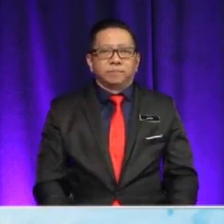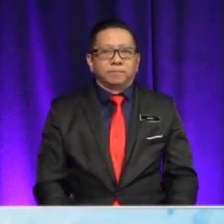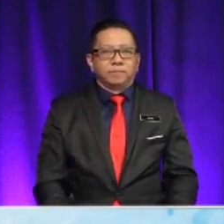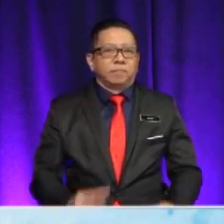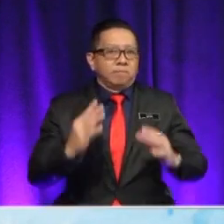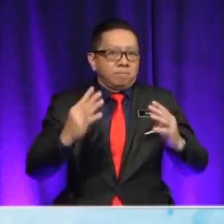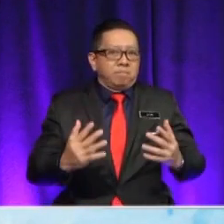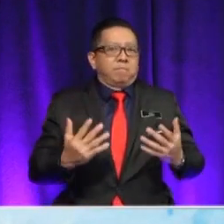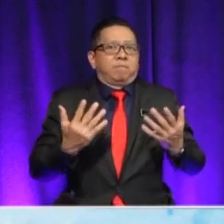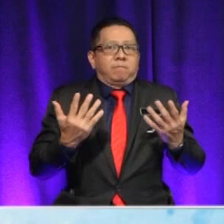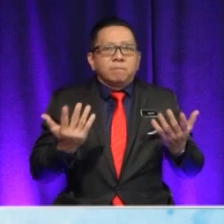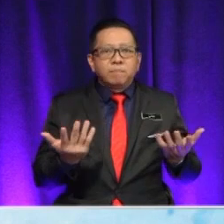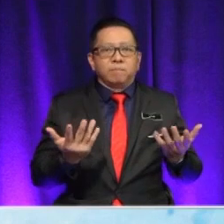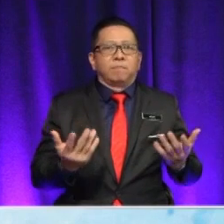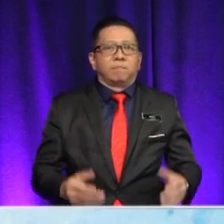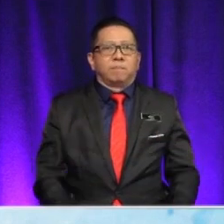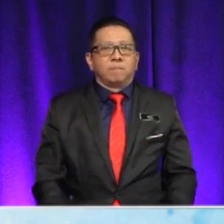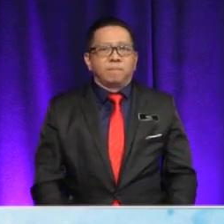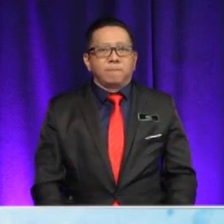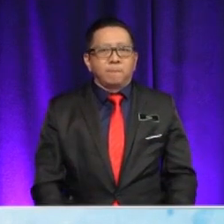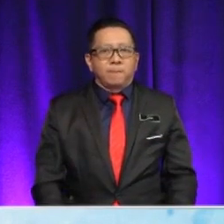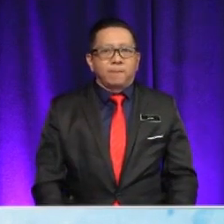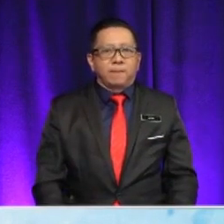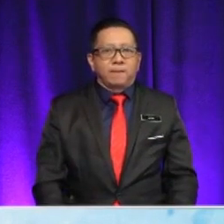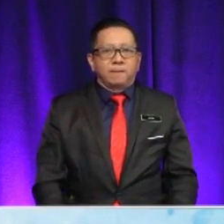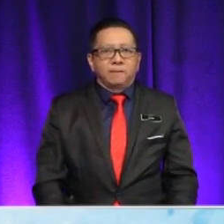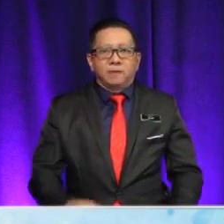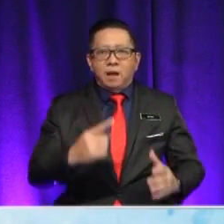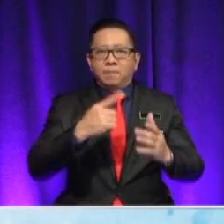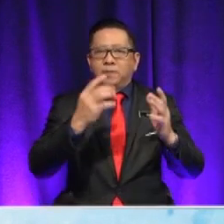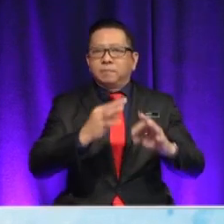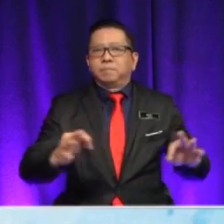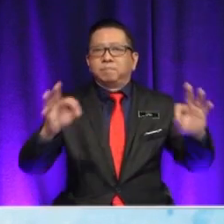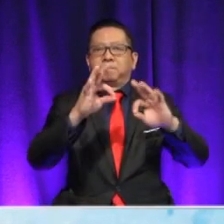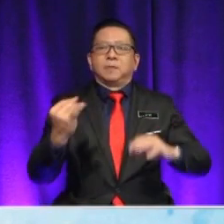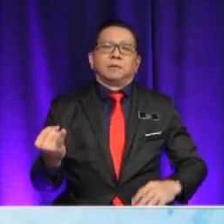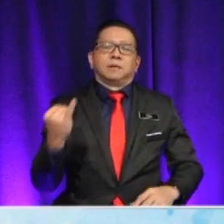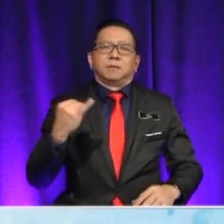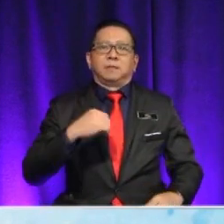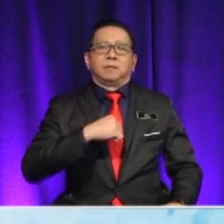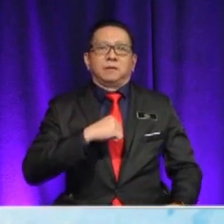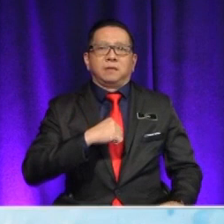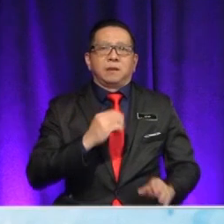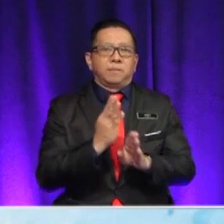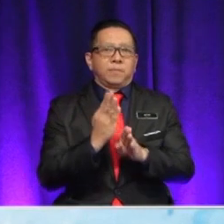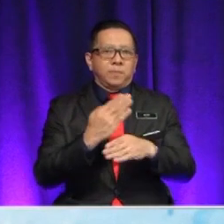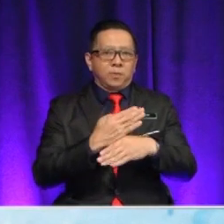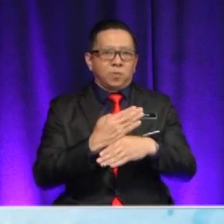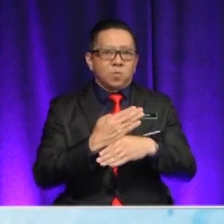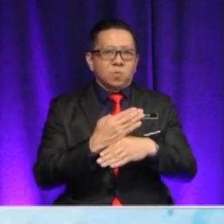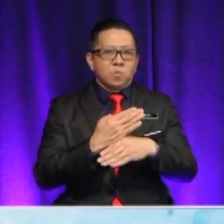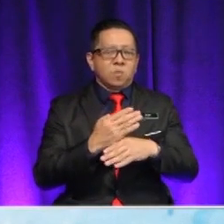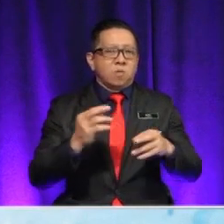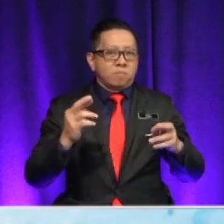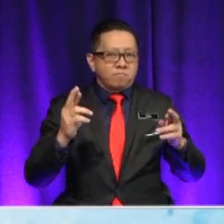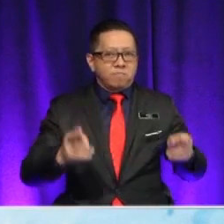bagaimana sebenarnya. Okey, siapa boleh terangkan kepada cikgu? Apa kepentingan jati diri ni dalam membentuk jati diri rakyat